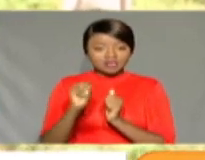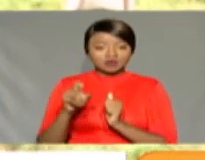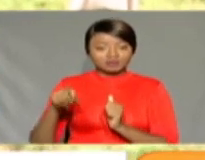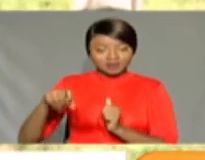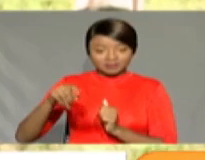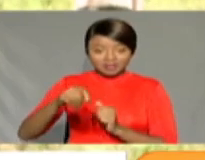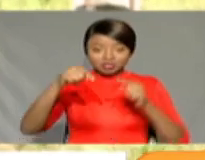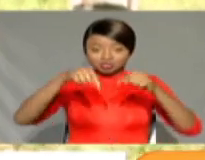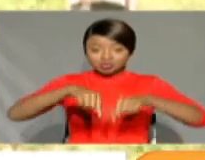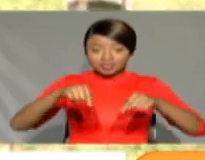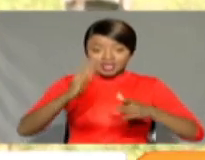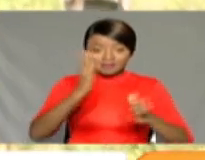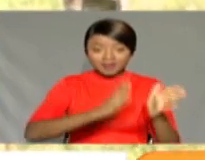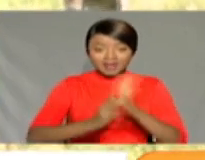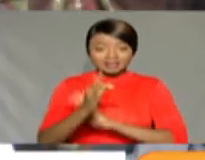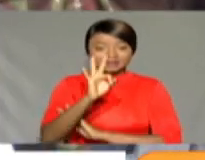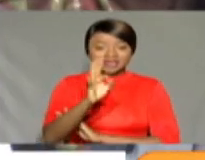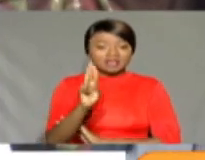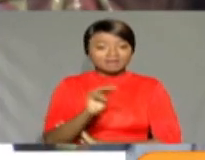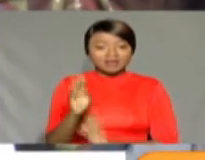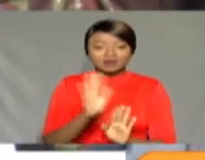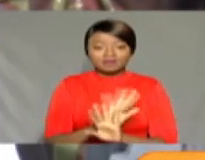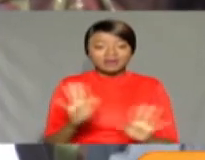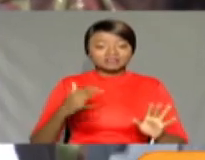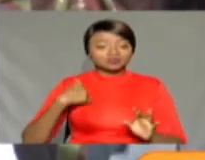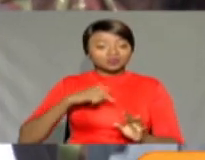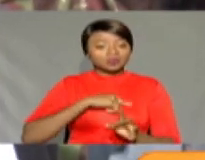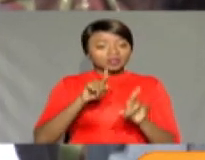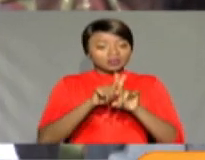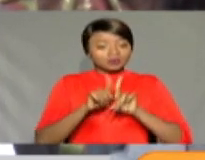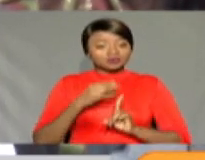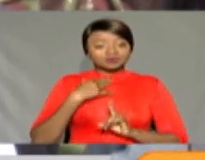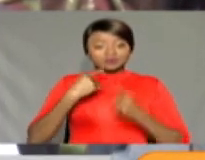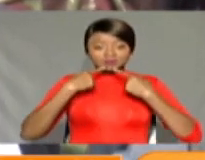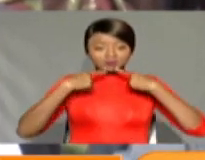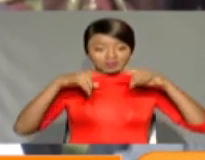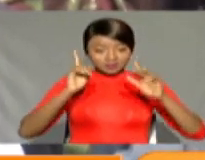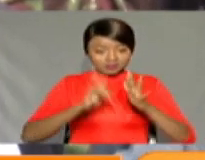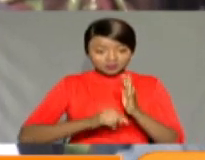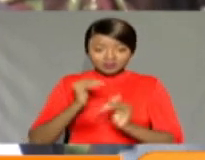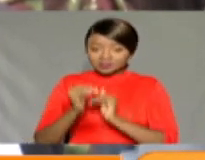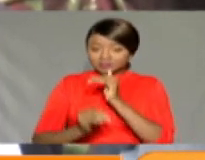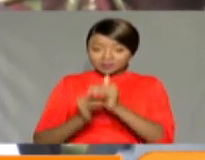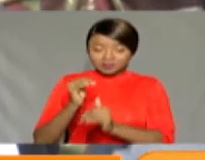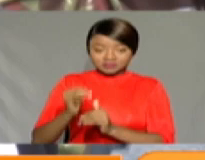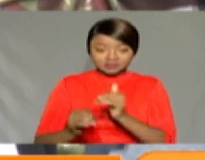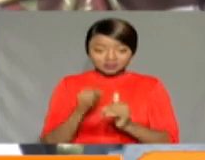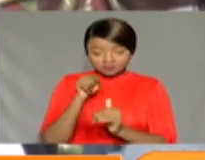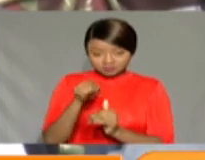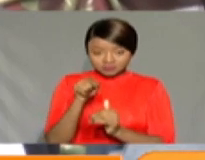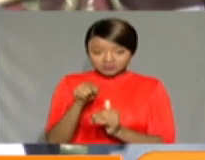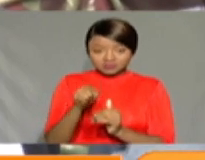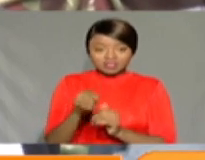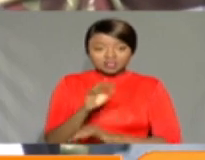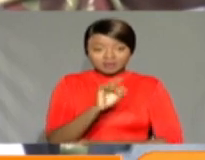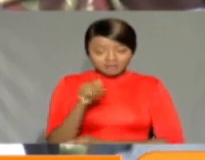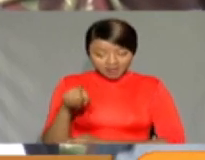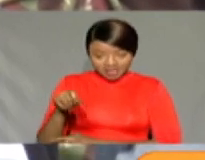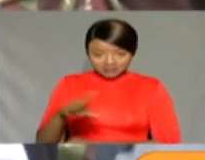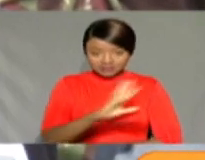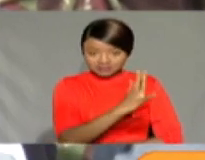milioni 3. Today it's just really to announce that the process of reclamation of Masai Mau has